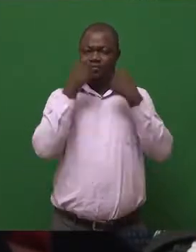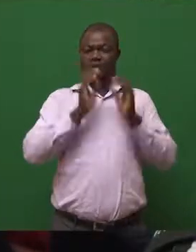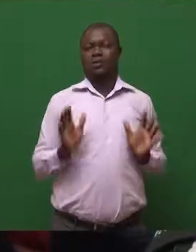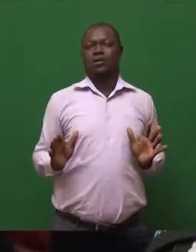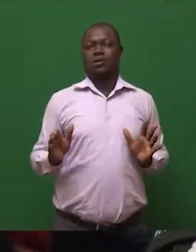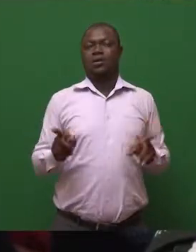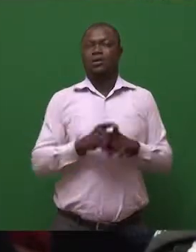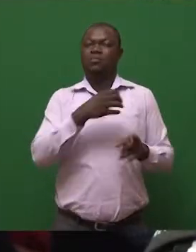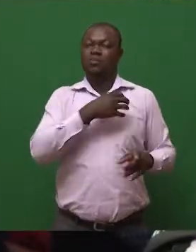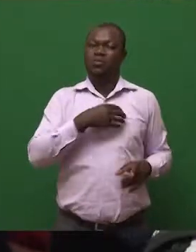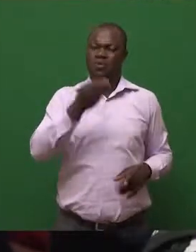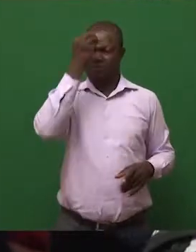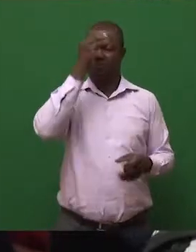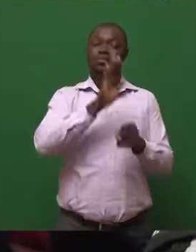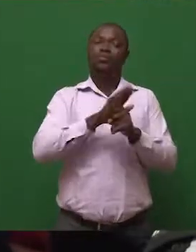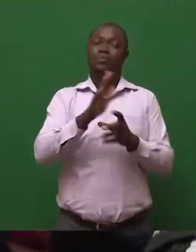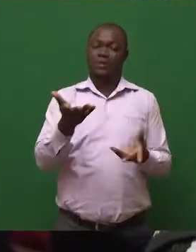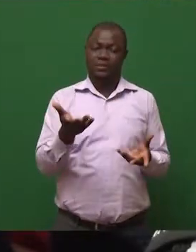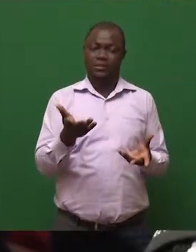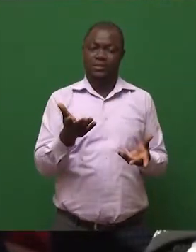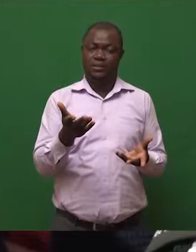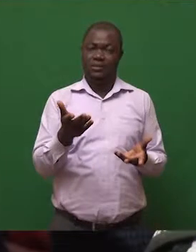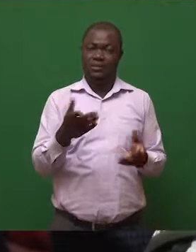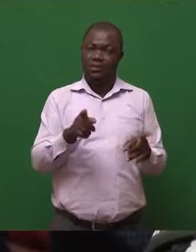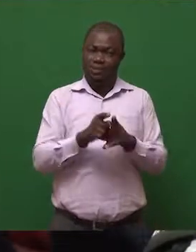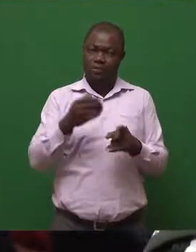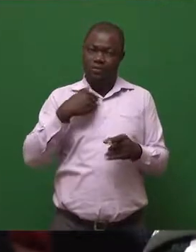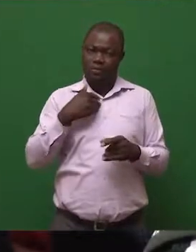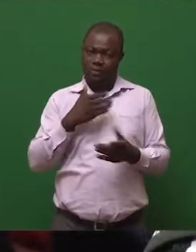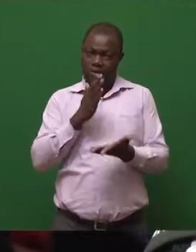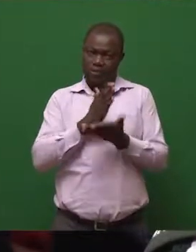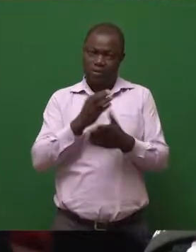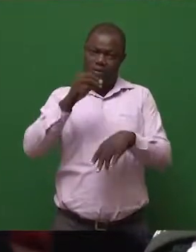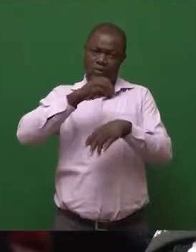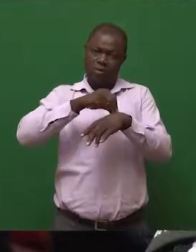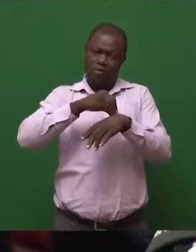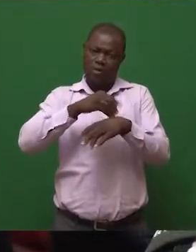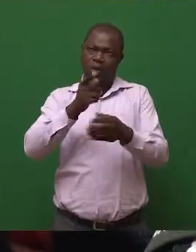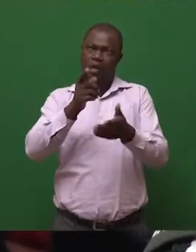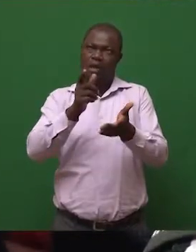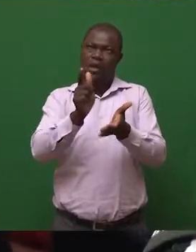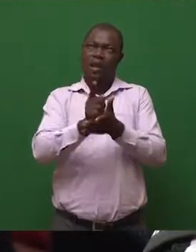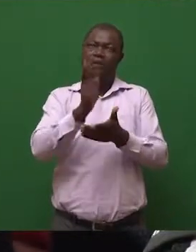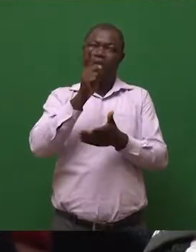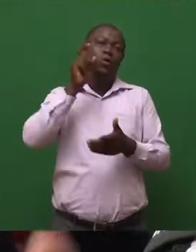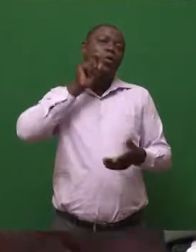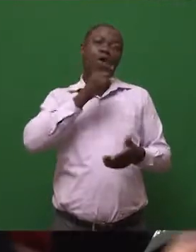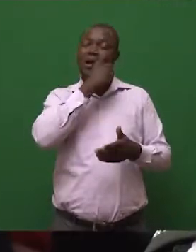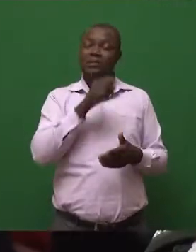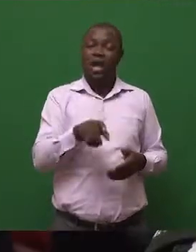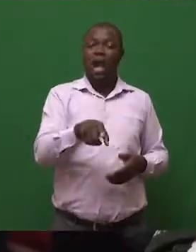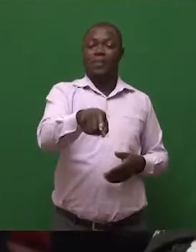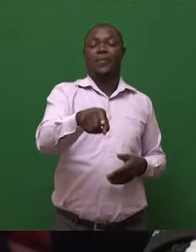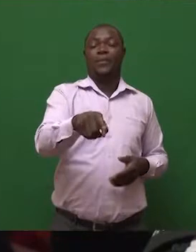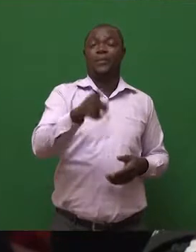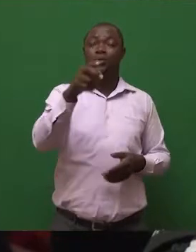chokwadi chinogumbura ndechokuti izvozvi tisati tatanga kumusi wa11 unova musi wesvondo